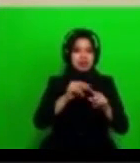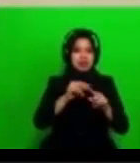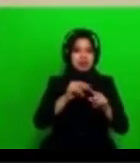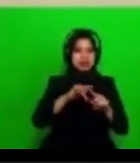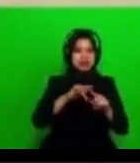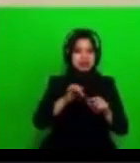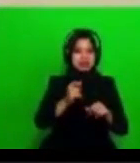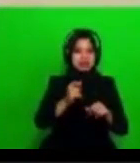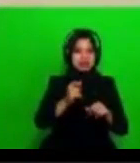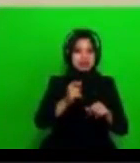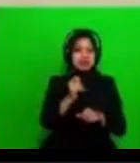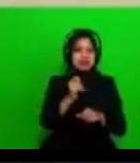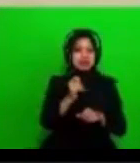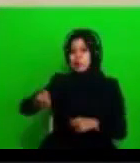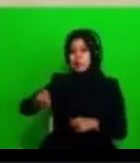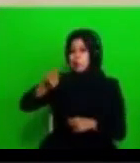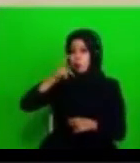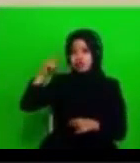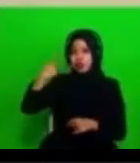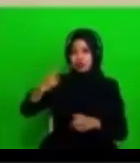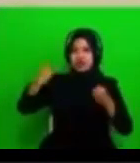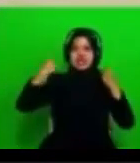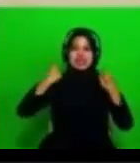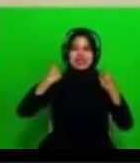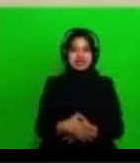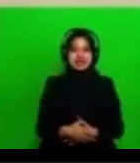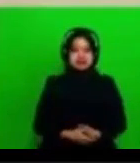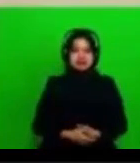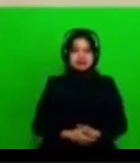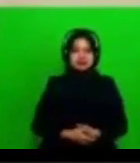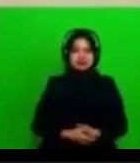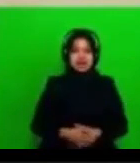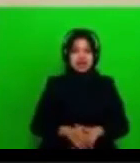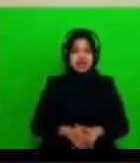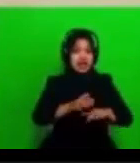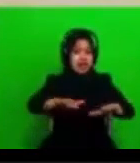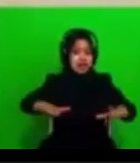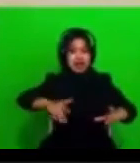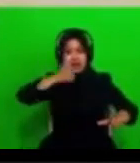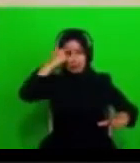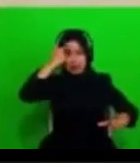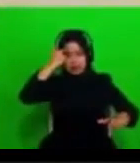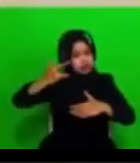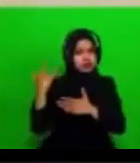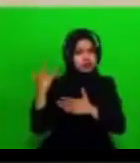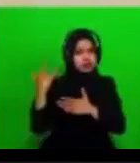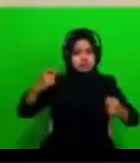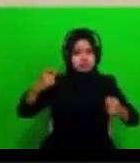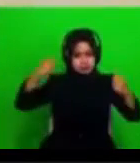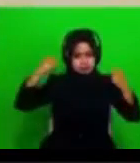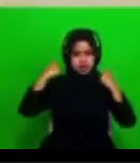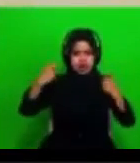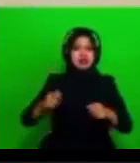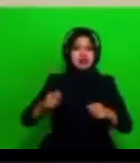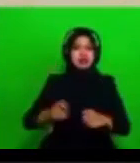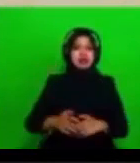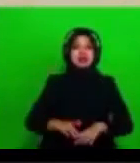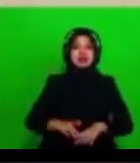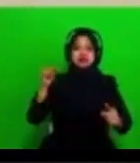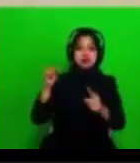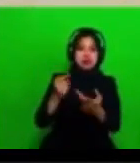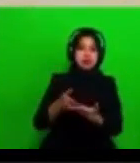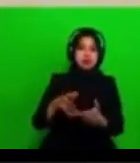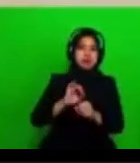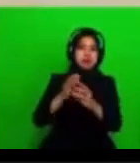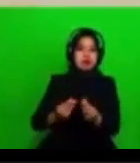apotek membeli obat. Aduh. Obat selalu digunakan untuk kesehatan. Iya. Anak-anak tetaplah belajar dengan semangat. Iya.